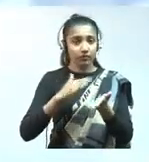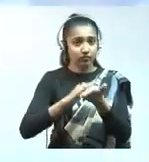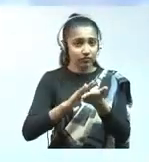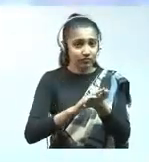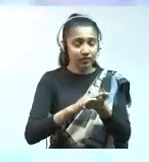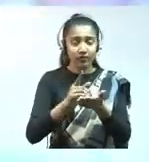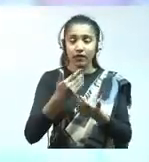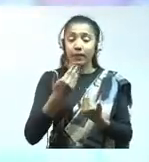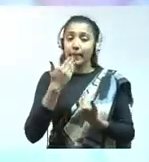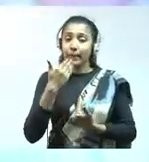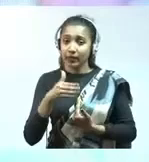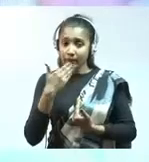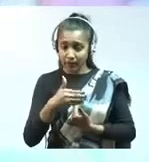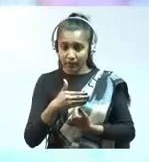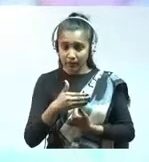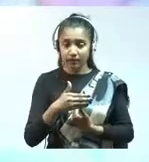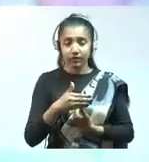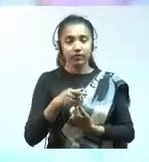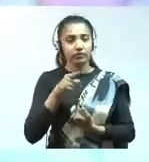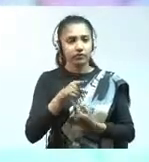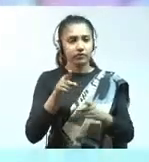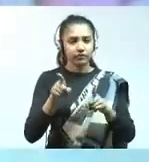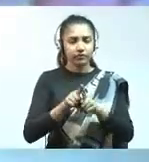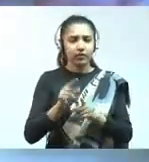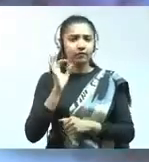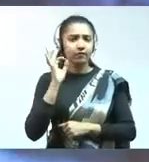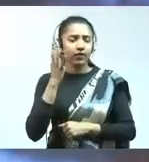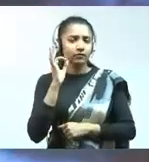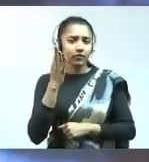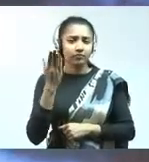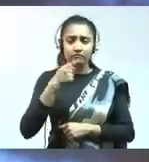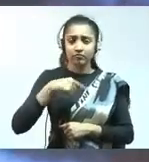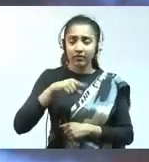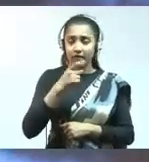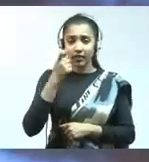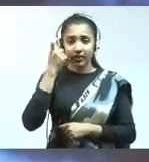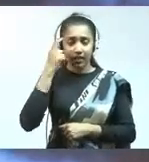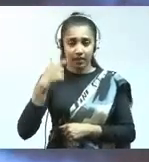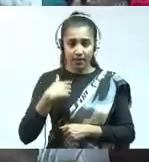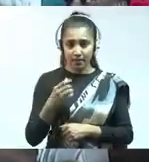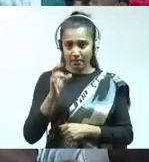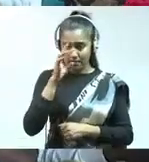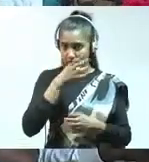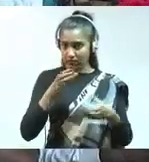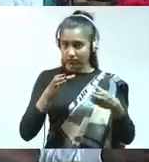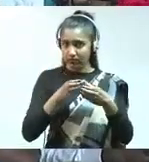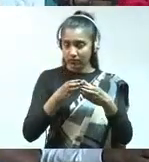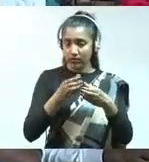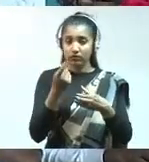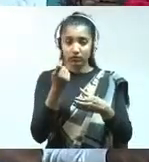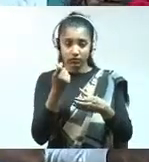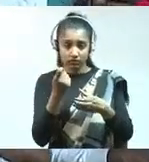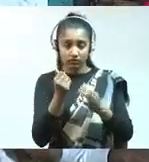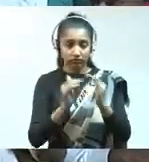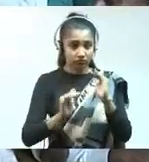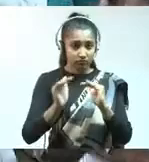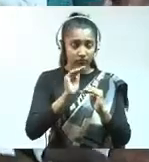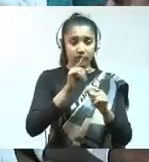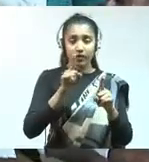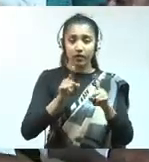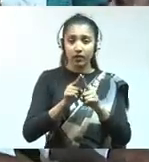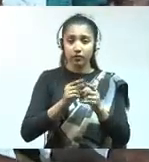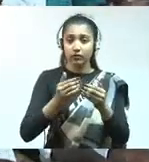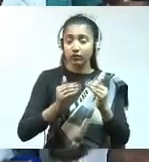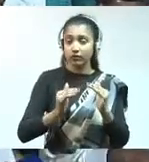සහ කුසලතාවය වටිනාකම් ලෙස සලකන අප පක්ෂය ආර්ථික සමෘද්ධිය, තිරසර